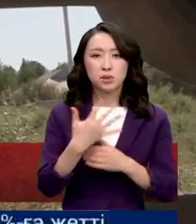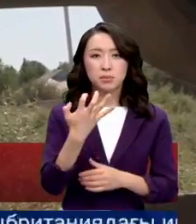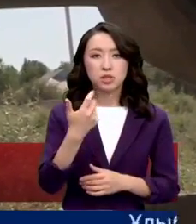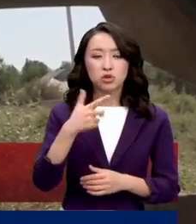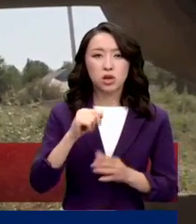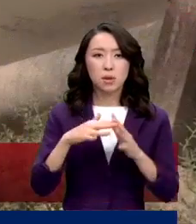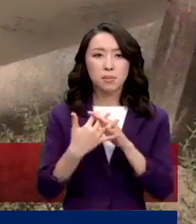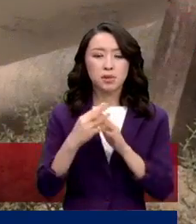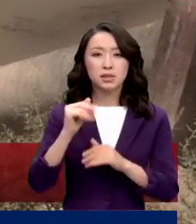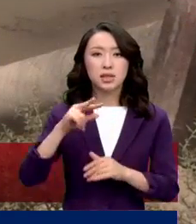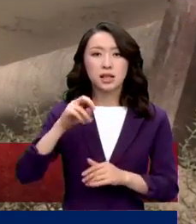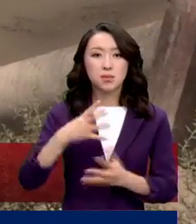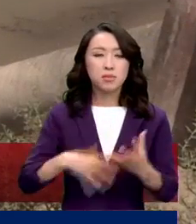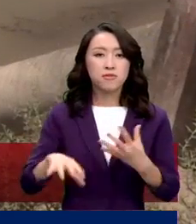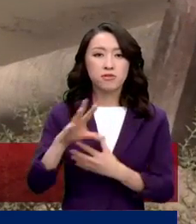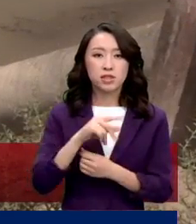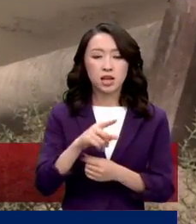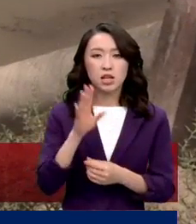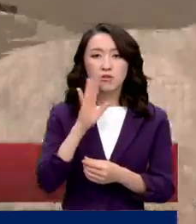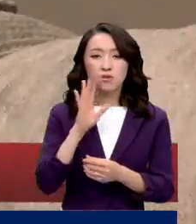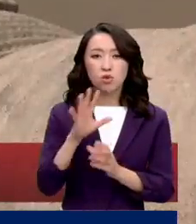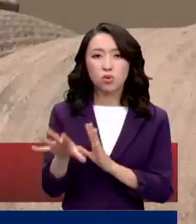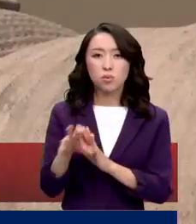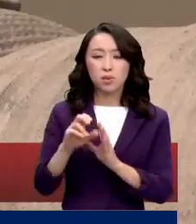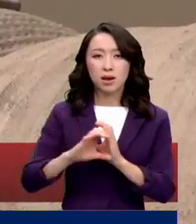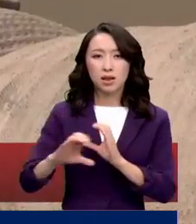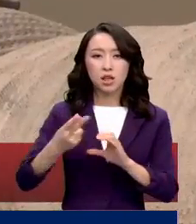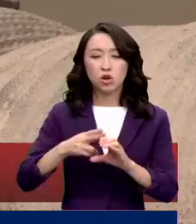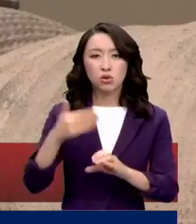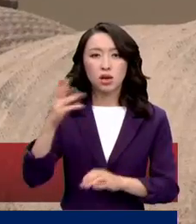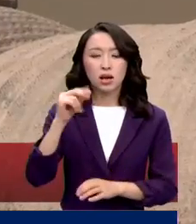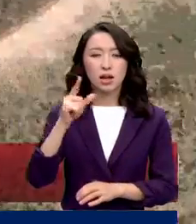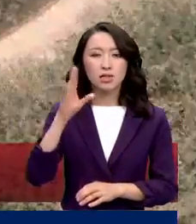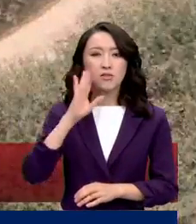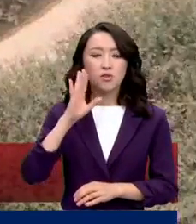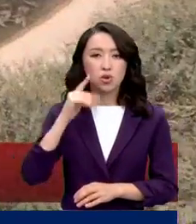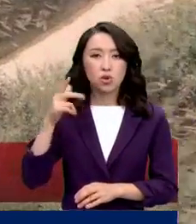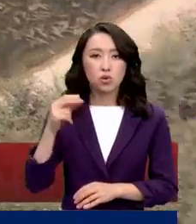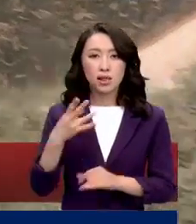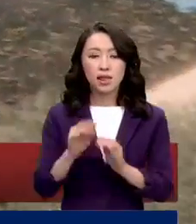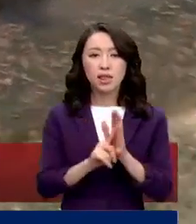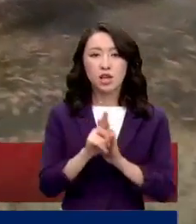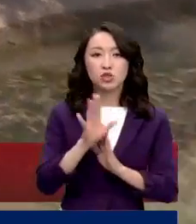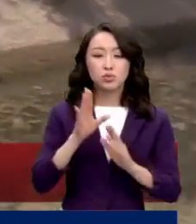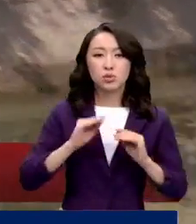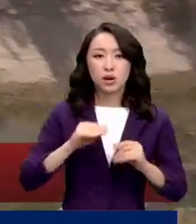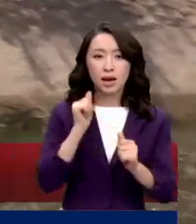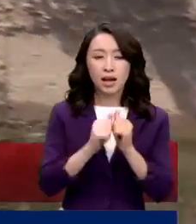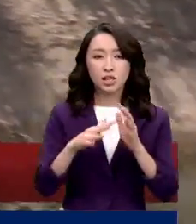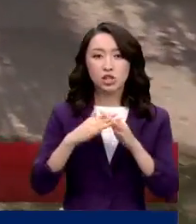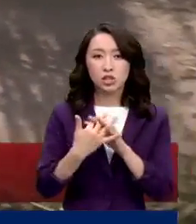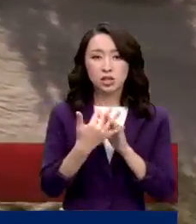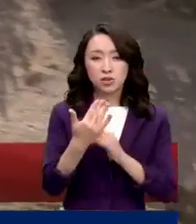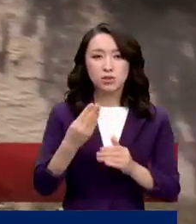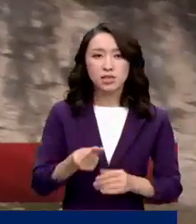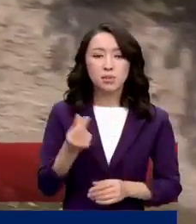гектаров в поселке Талапт. Все они получают воду из канала, который принадлежит Казватхозу. Еще до начала посевной кампании каждый